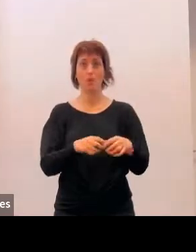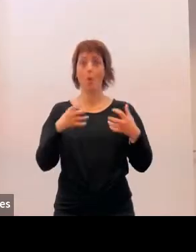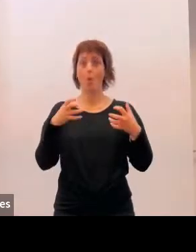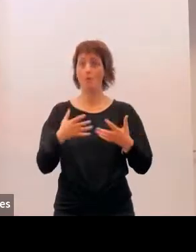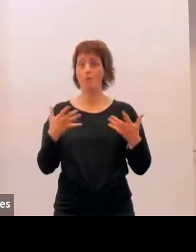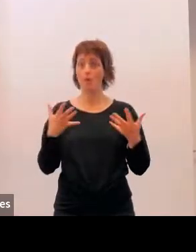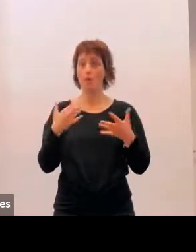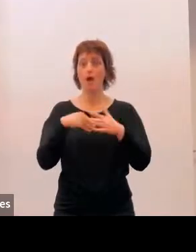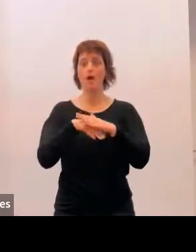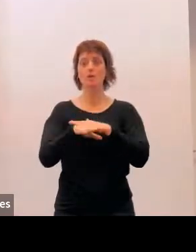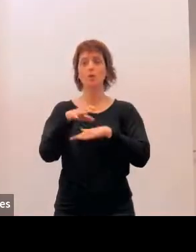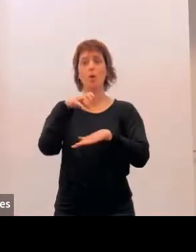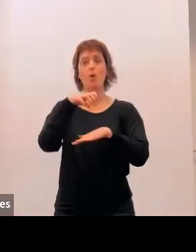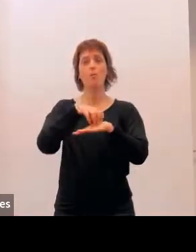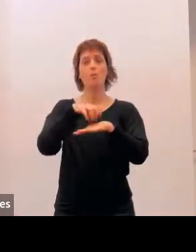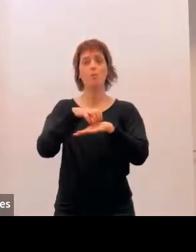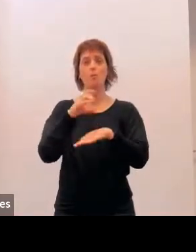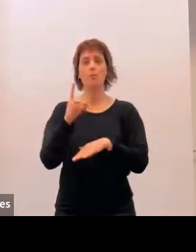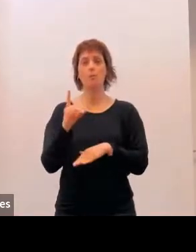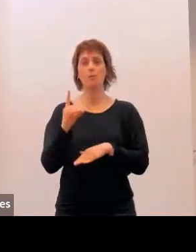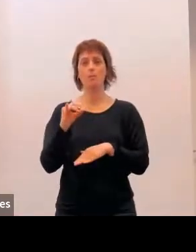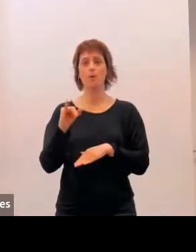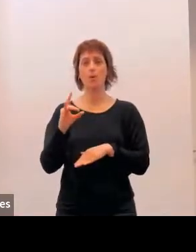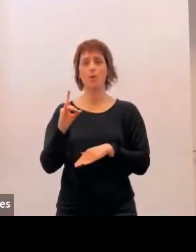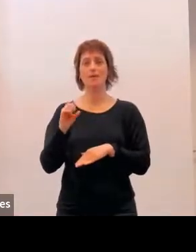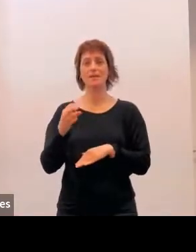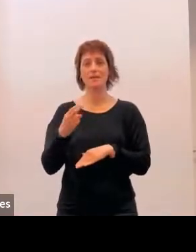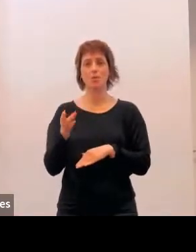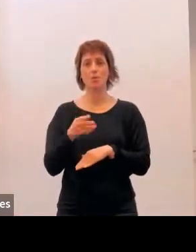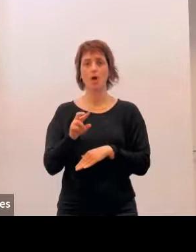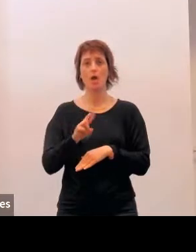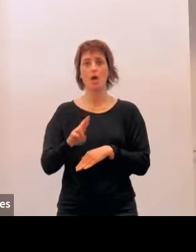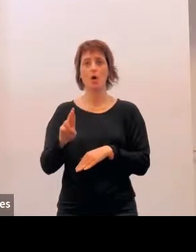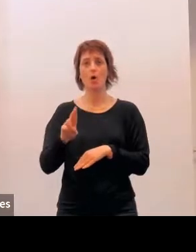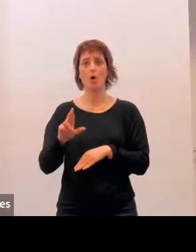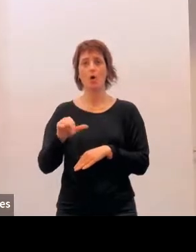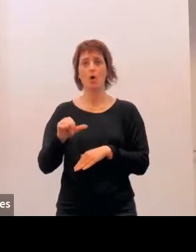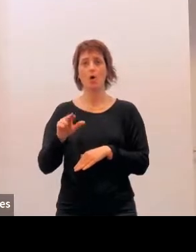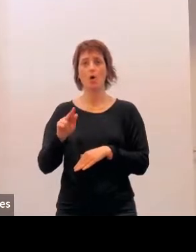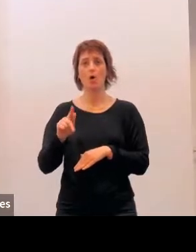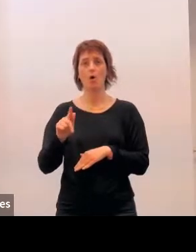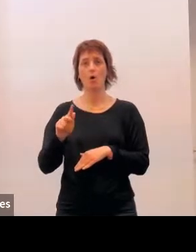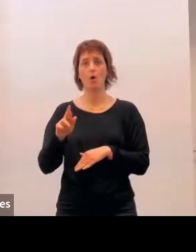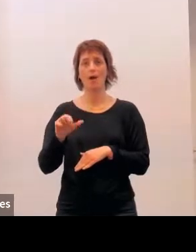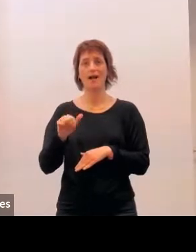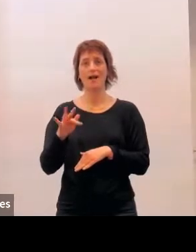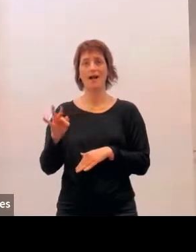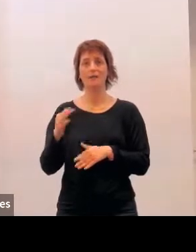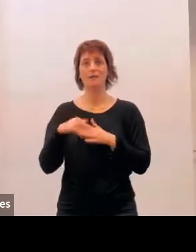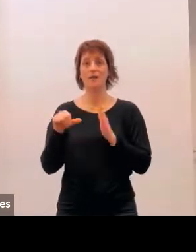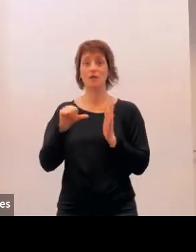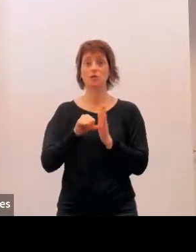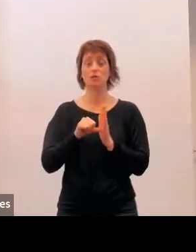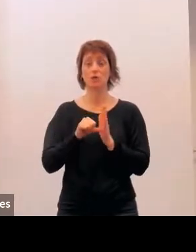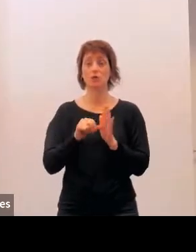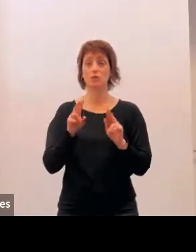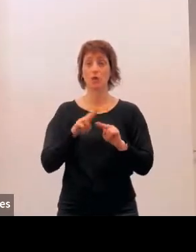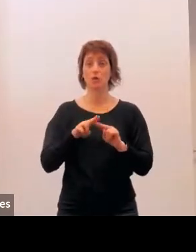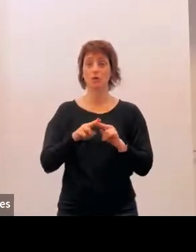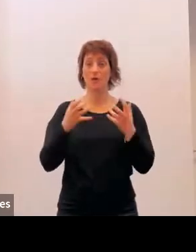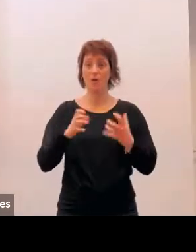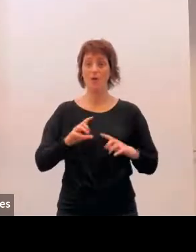pôle Didion-Rographe, que dans le centre de Nancy, l'école publique